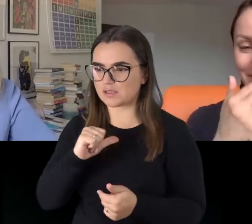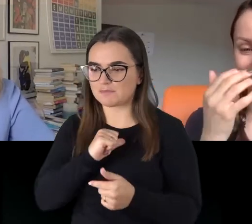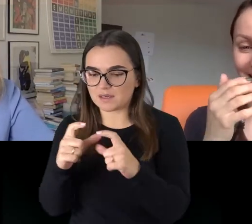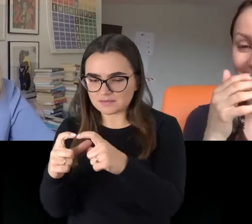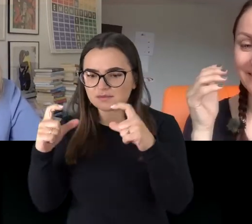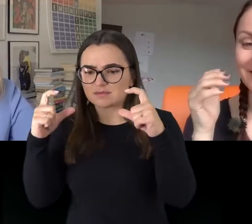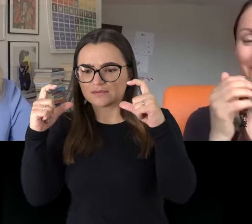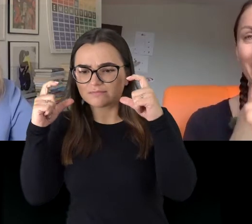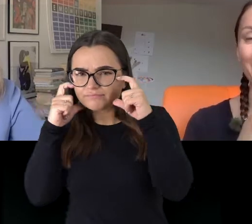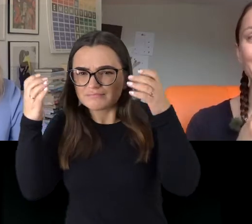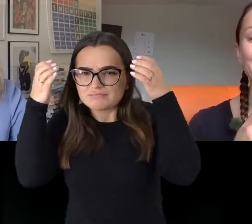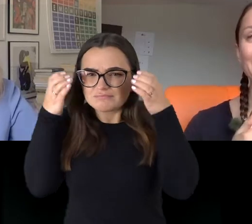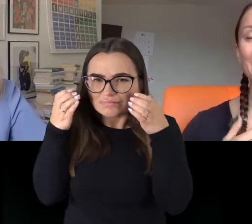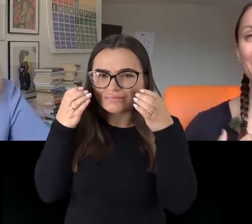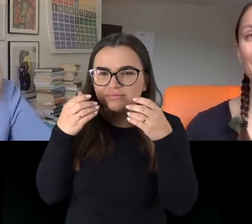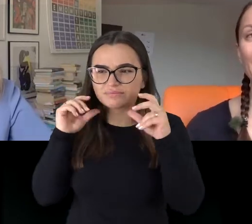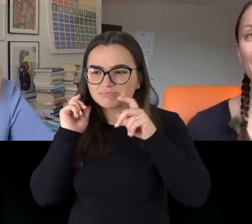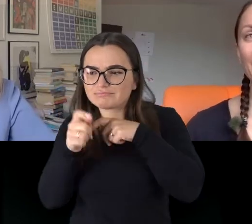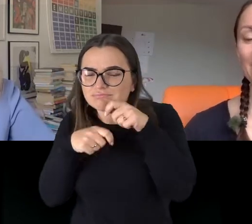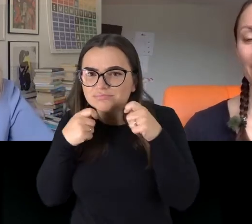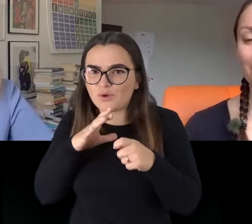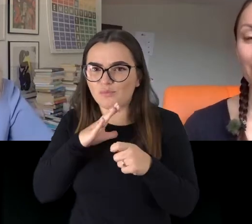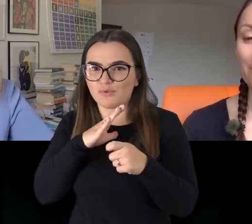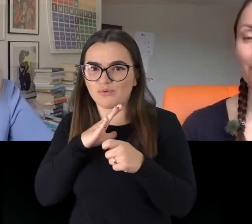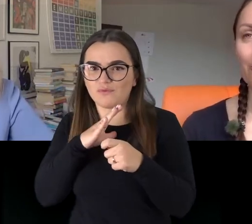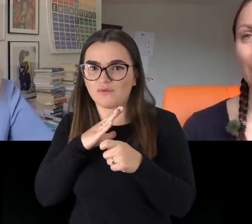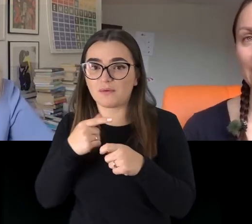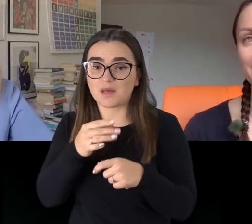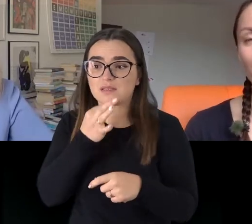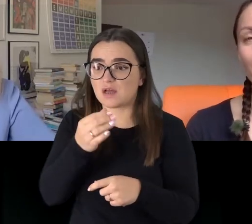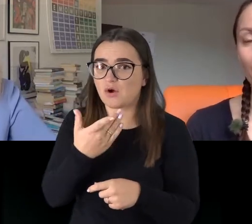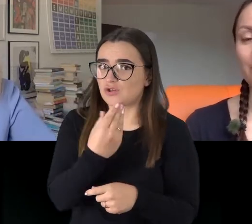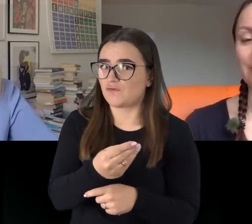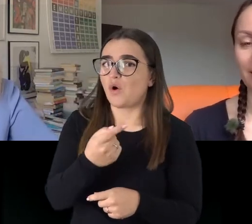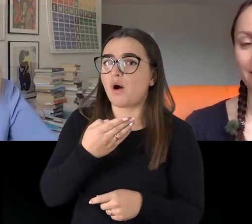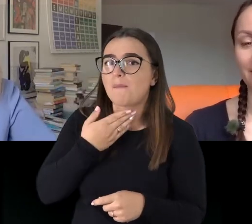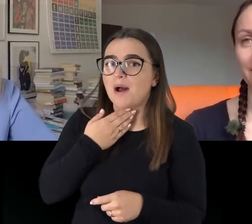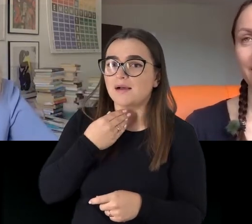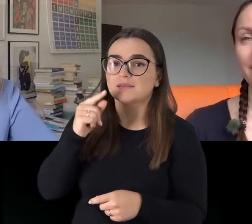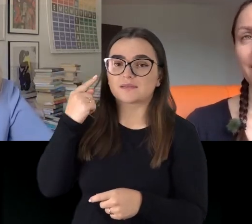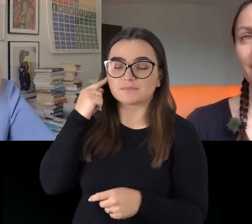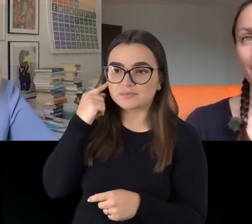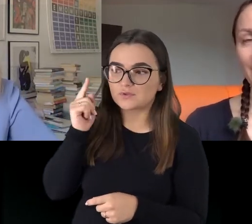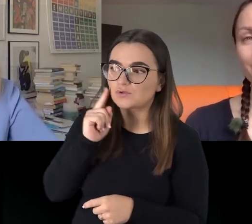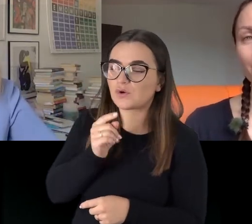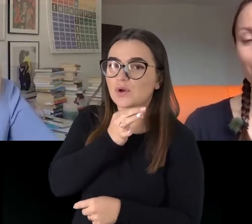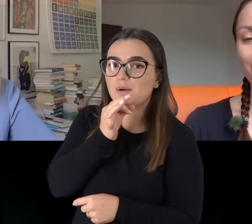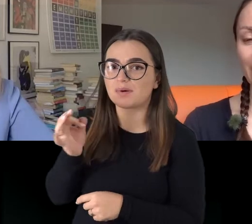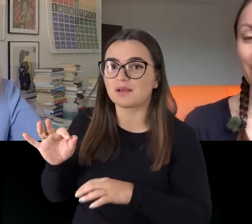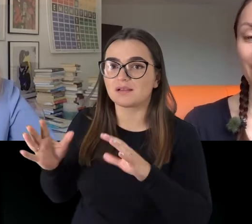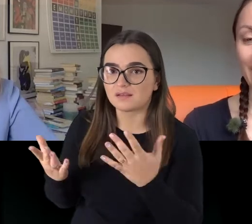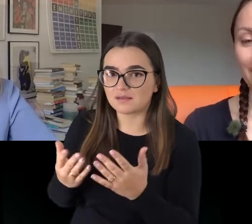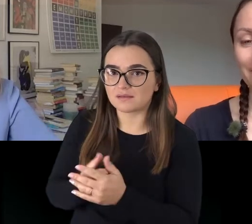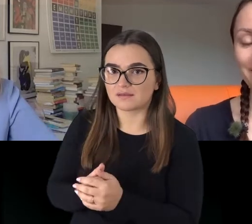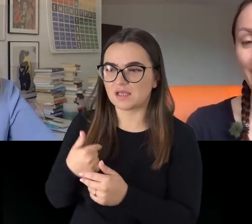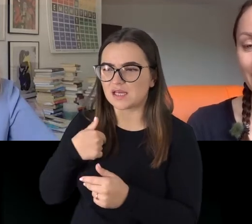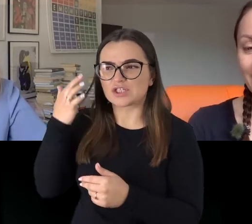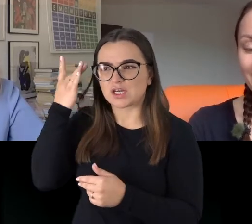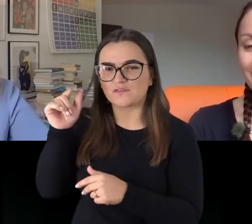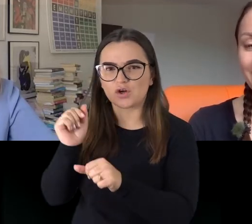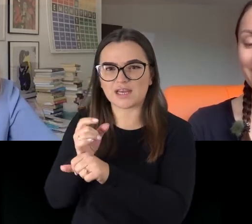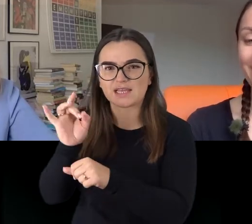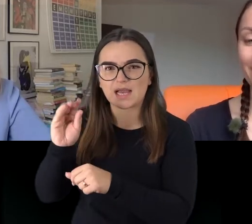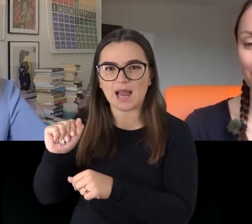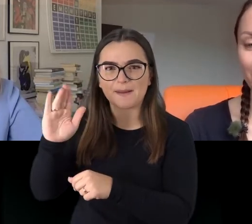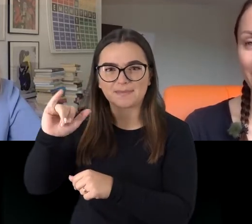vieniems kitus atpažinti gatvėje su kaukėmis. Bet sako, aš atpažinau su balsą, sako, noriu jums pasakyti, man atrodo, jūs turėtumėt pakalbinti